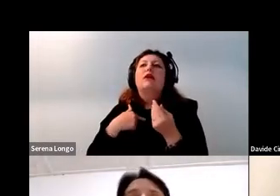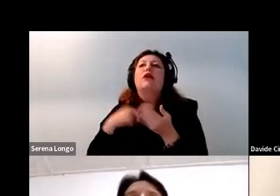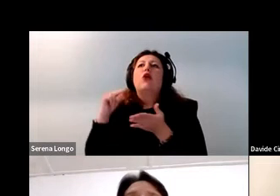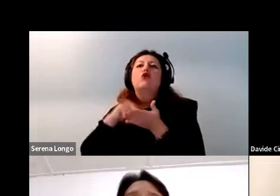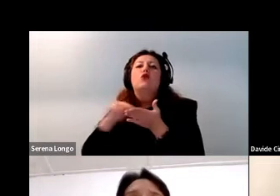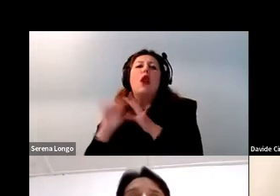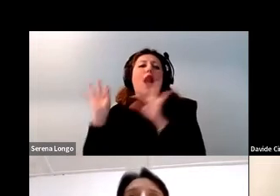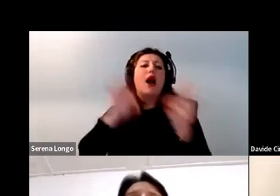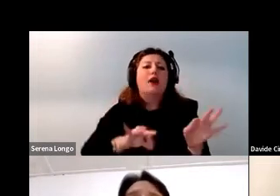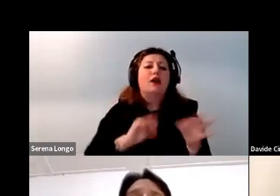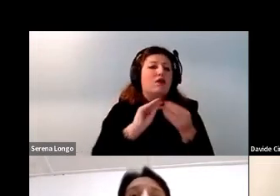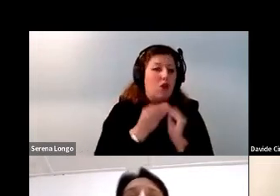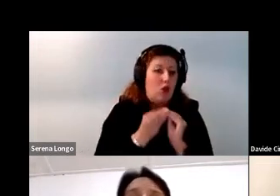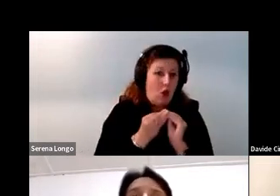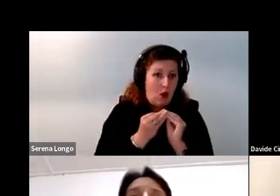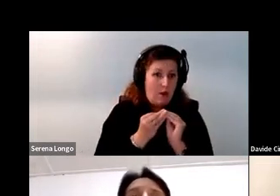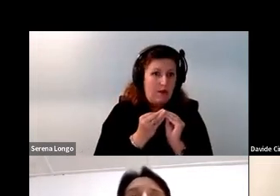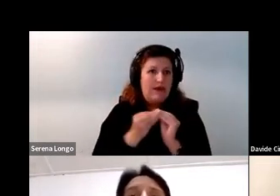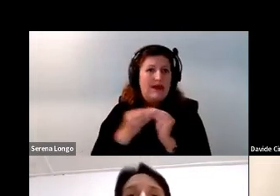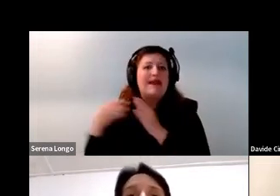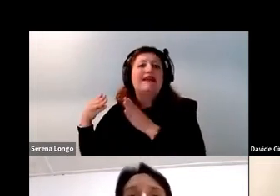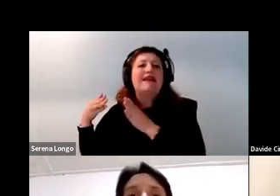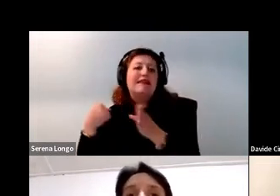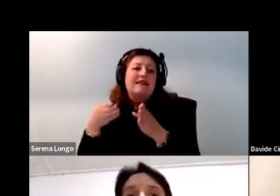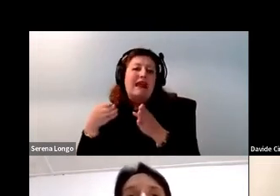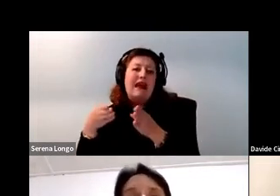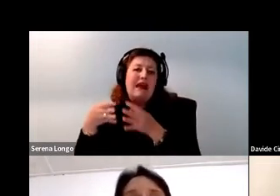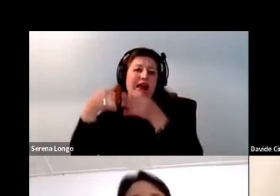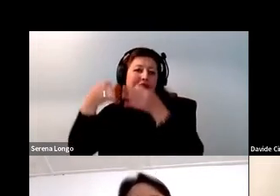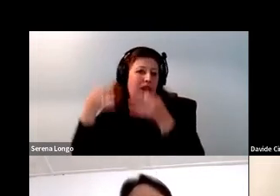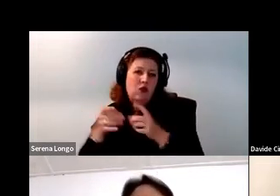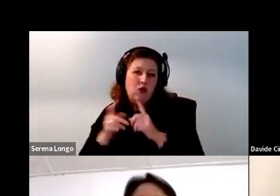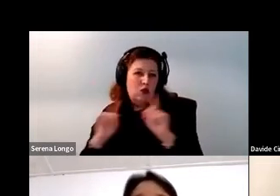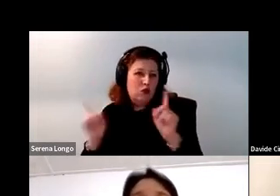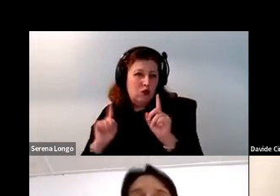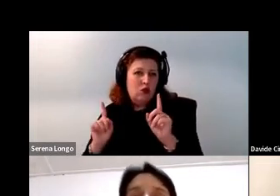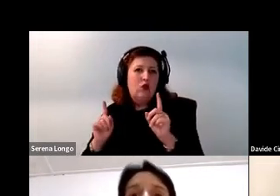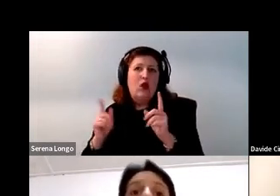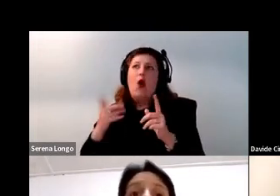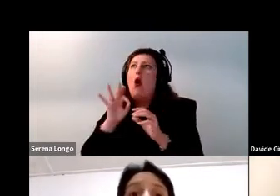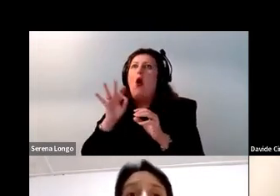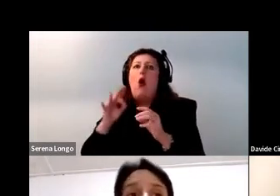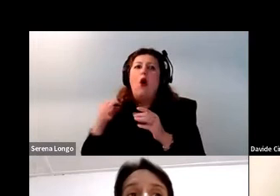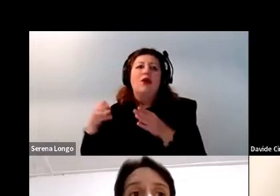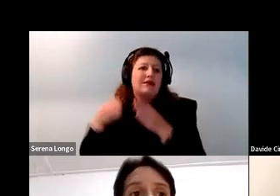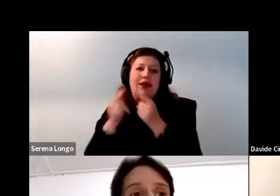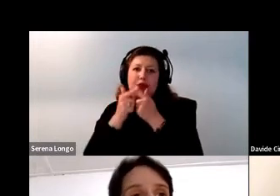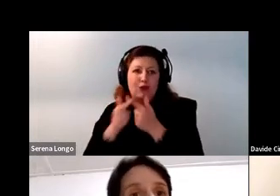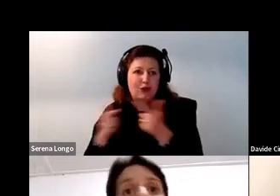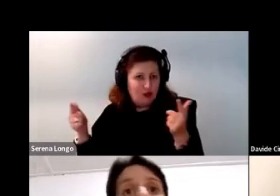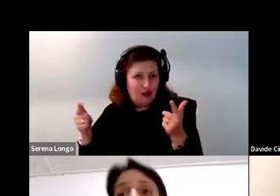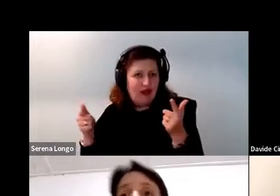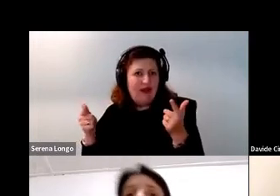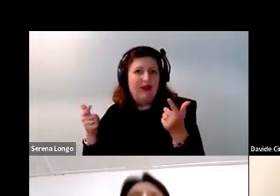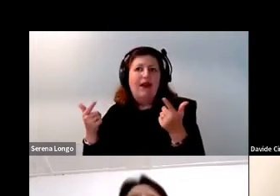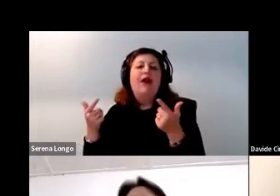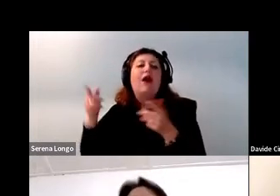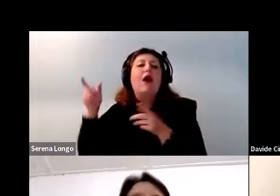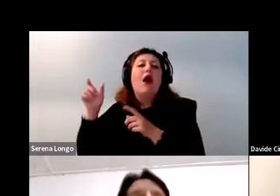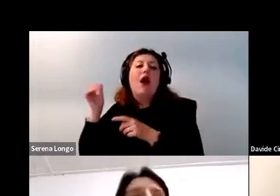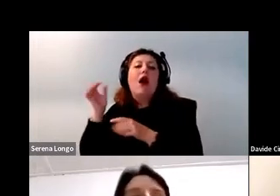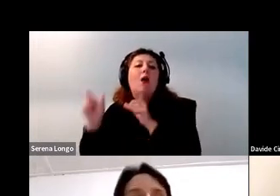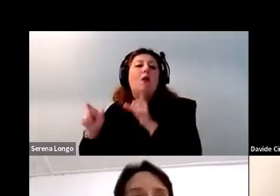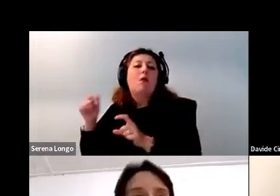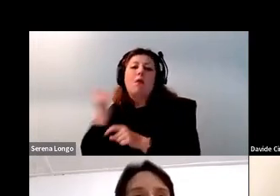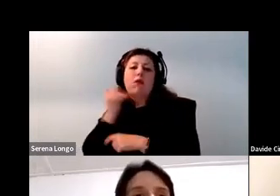i trasporti, le scuole sterrate, eccetera. Però è effettivamente un buonissimo punto e grazie per la domanda,